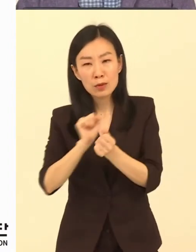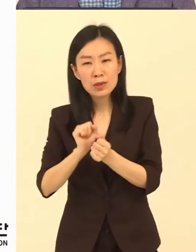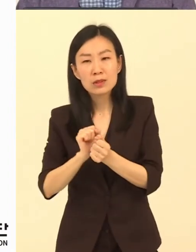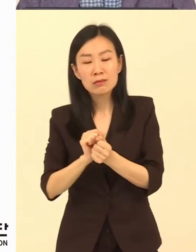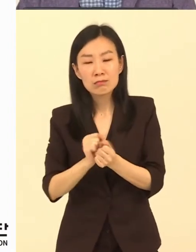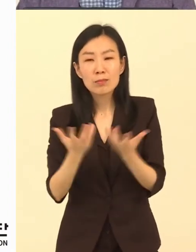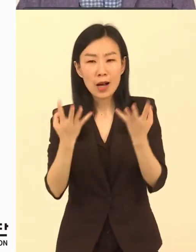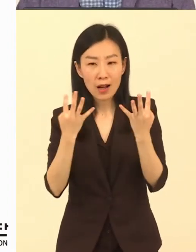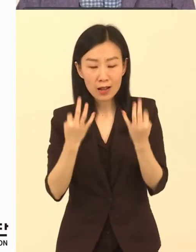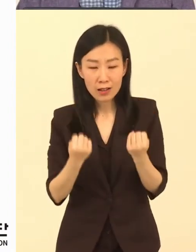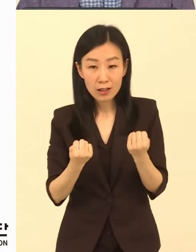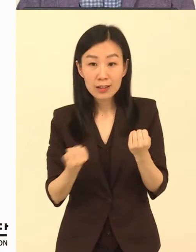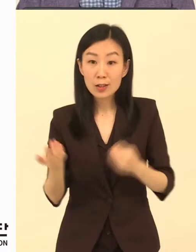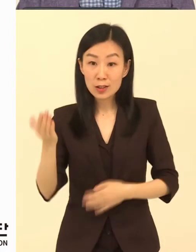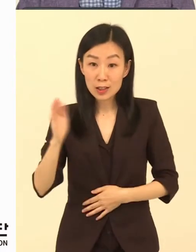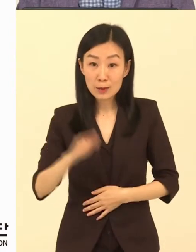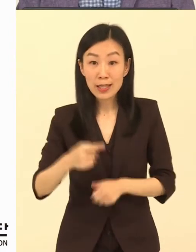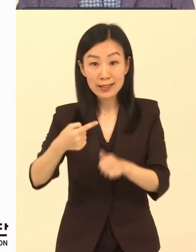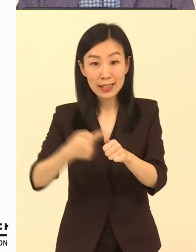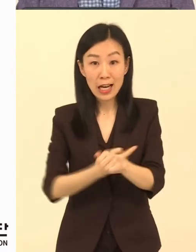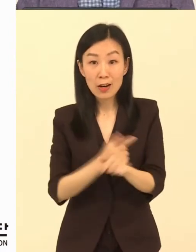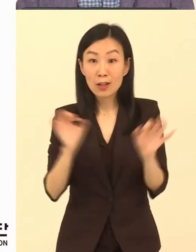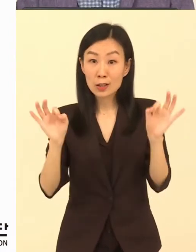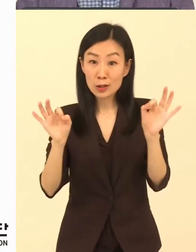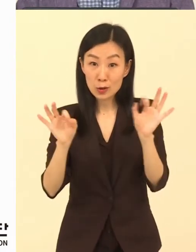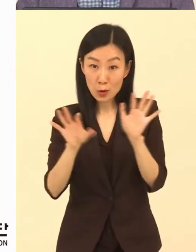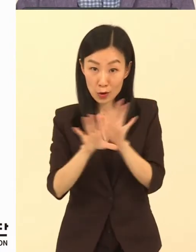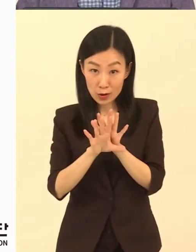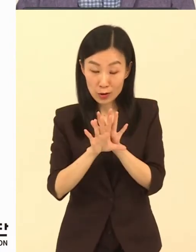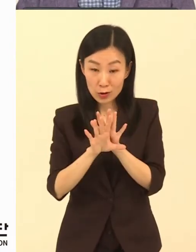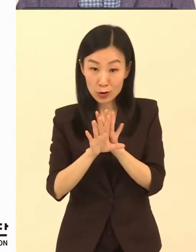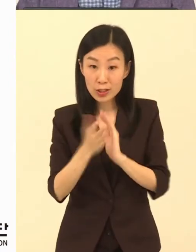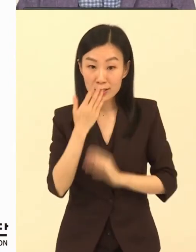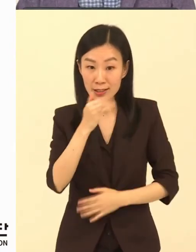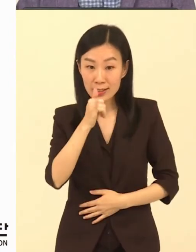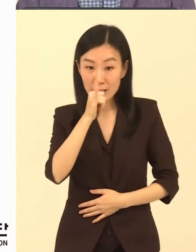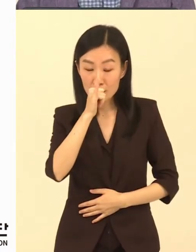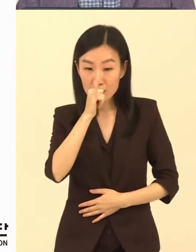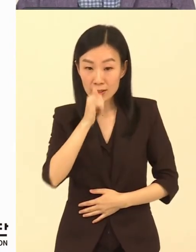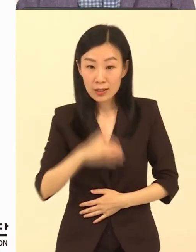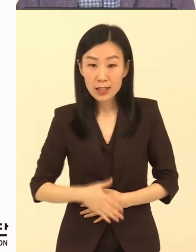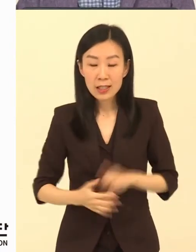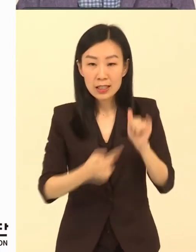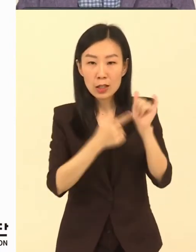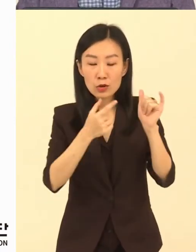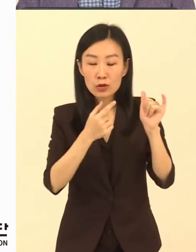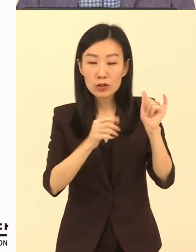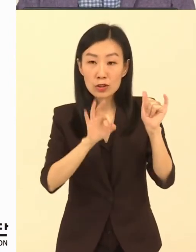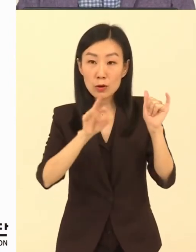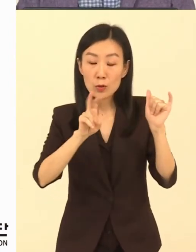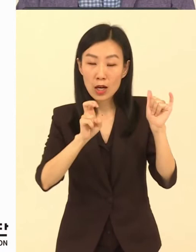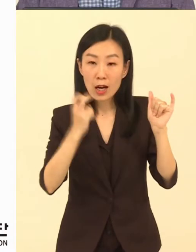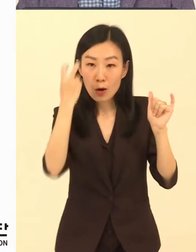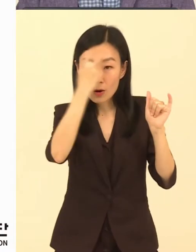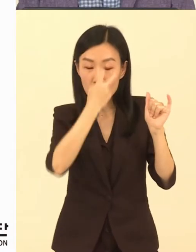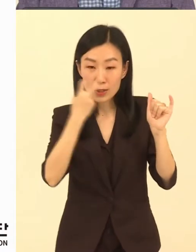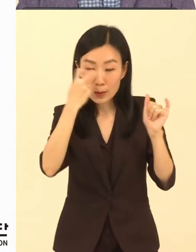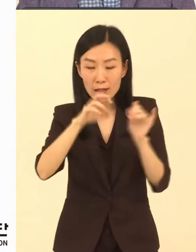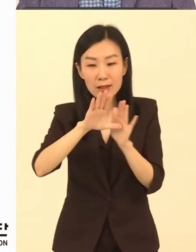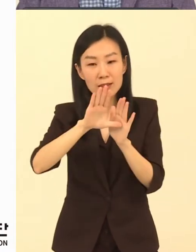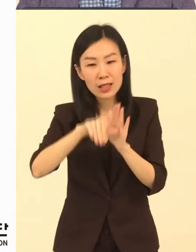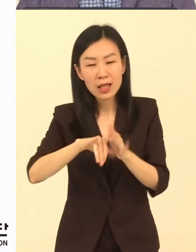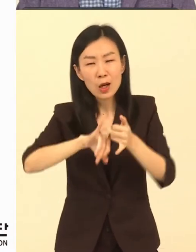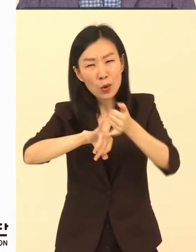흔하지만 대부분 저절로 소실되는 경우가 많기 때문에 자궁경부암 검진 시 반드시 같이 시행받을 필요는